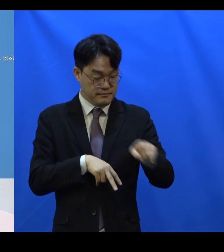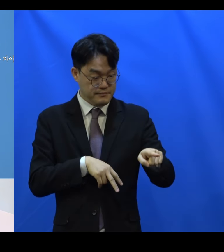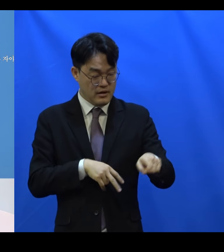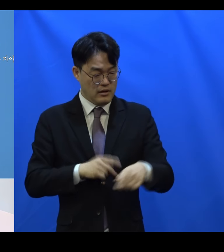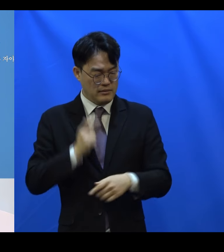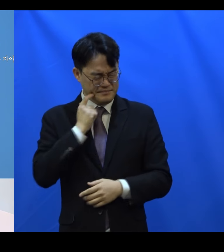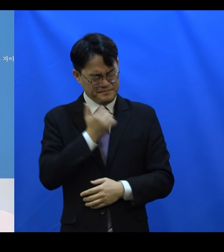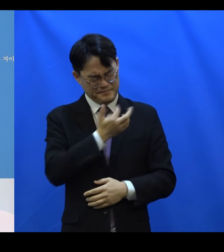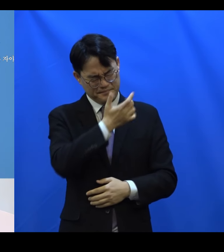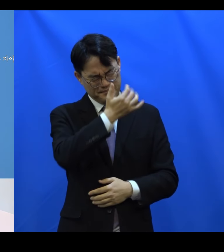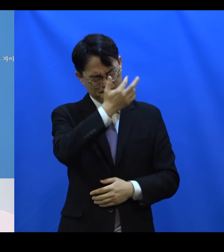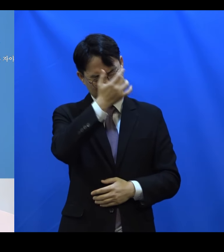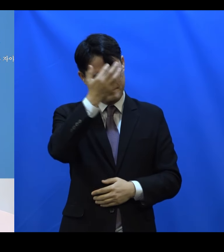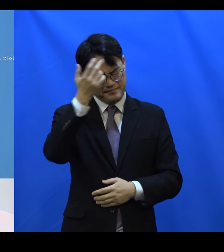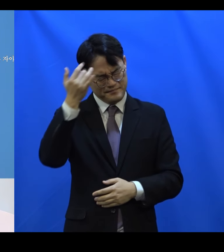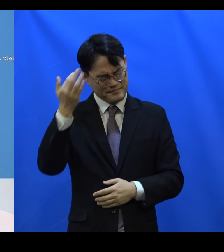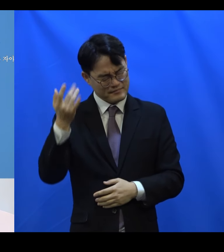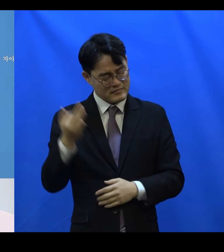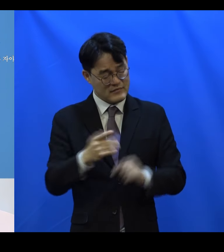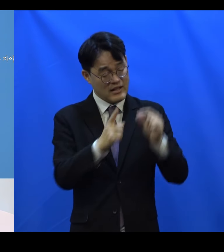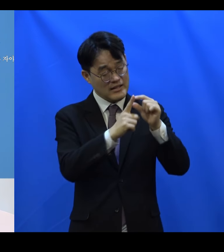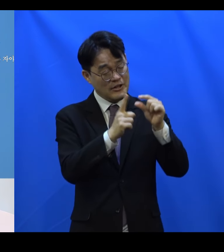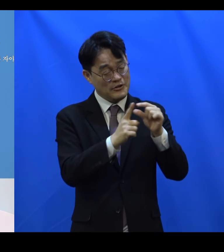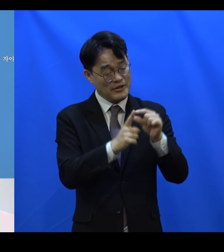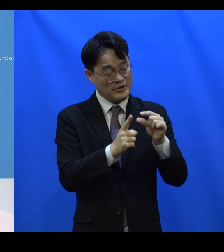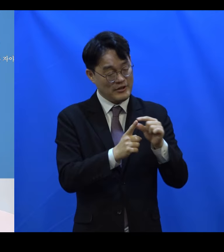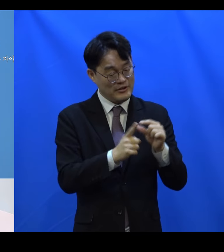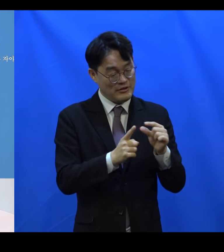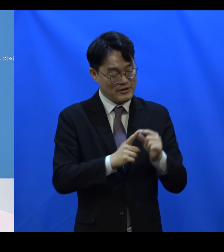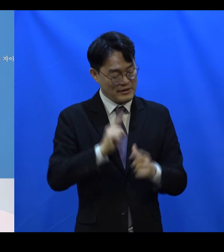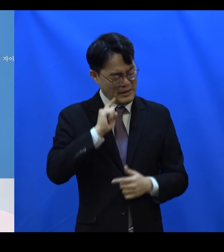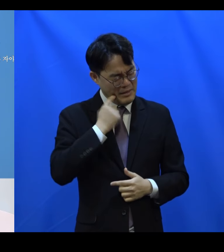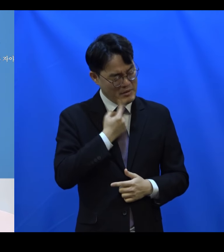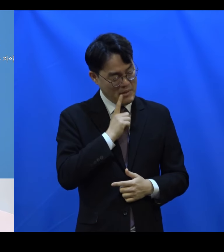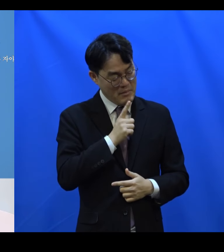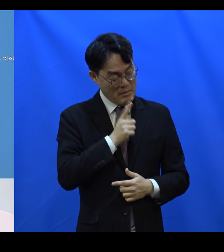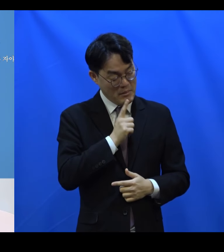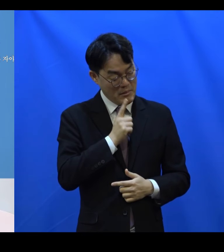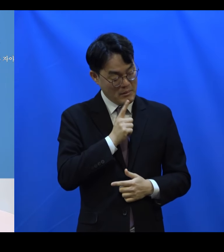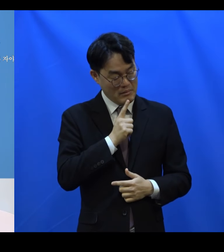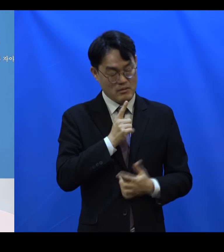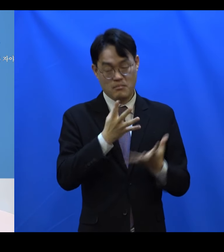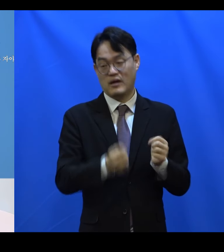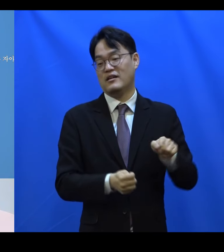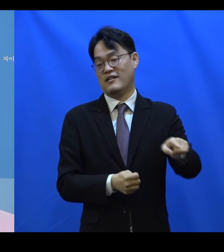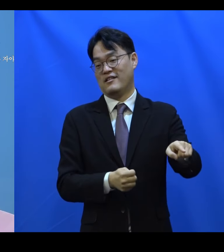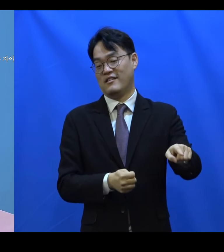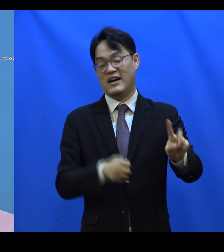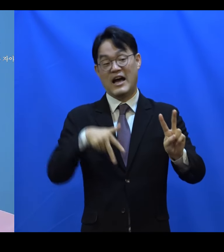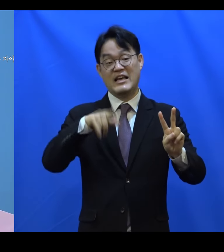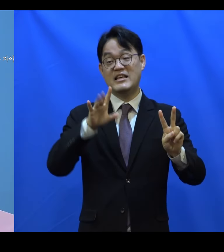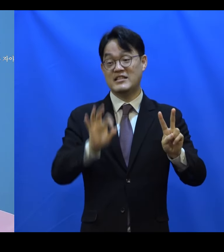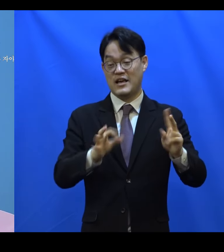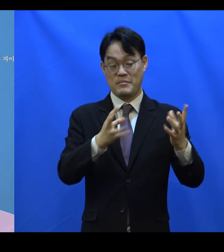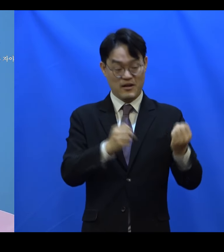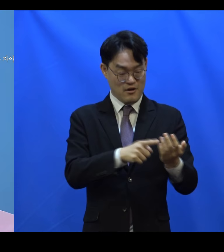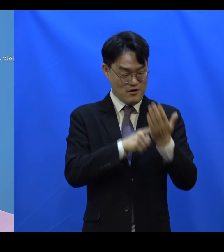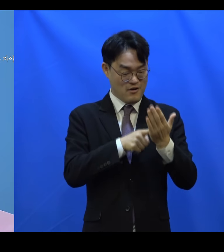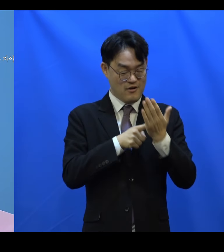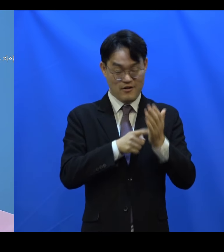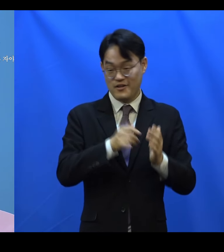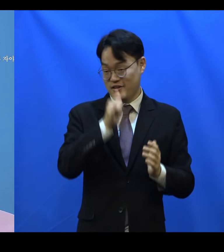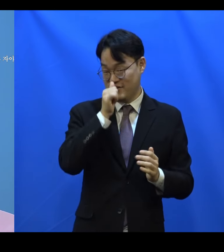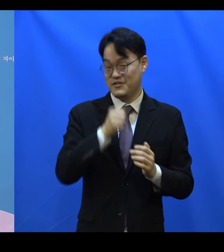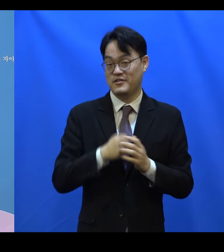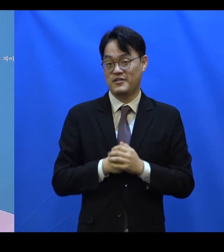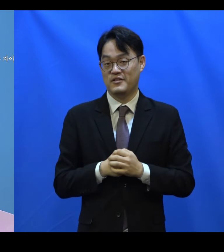우리가 잘 알려진 많이 들었던 내용들이 다 2장에 있습니다. 2장. 그렇다고 해서 2장이 끝나는 건